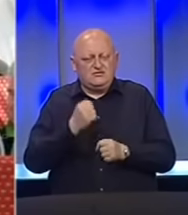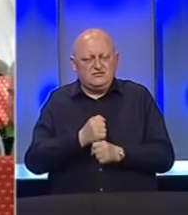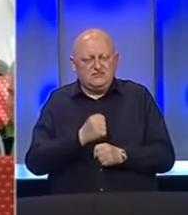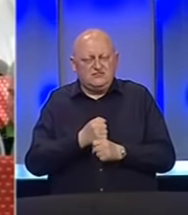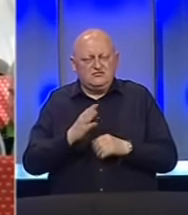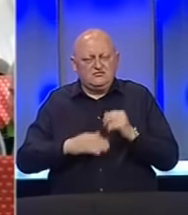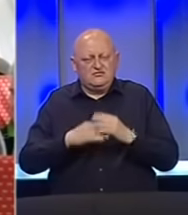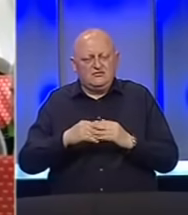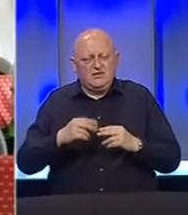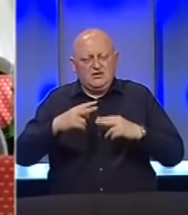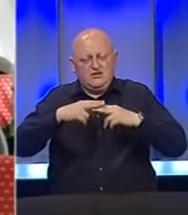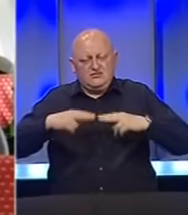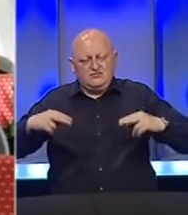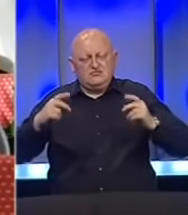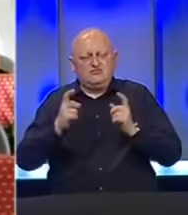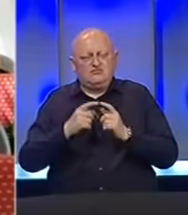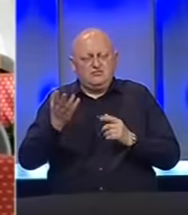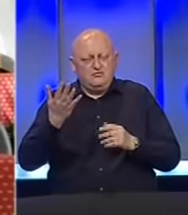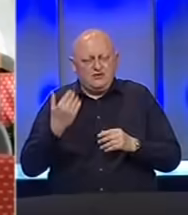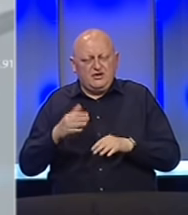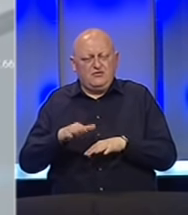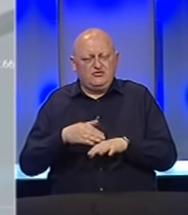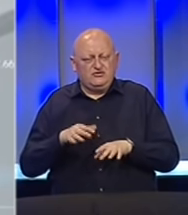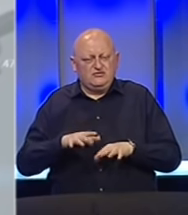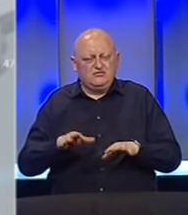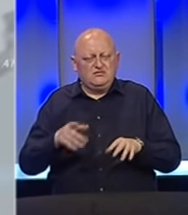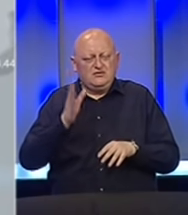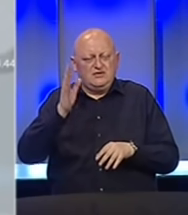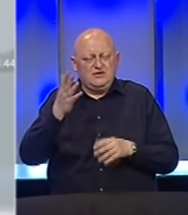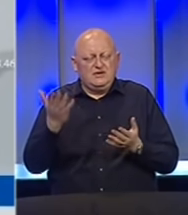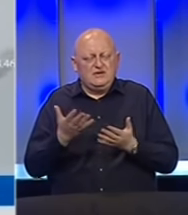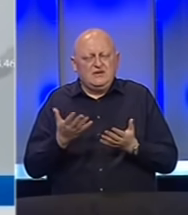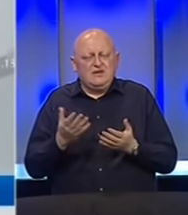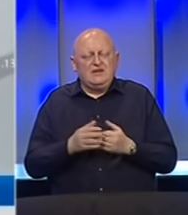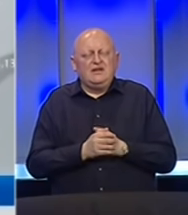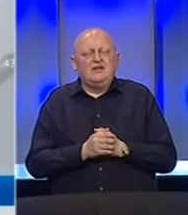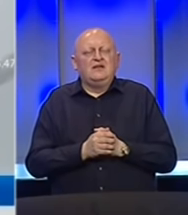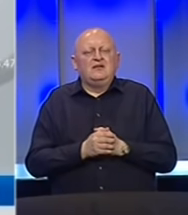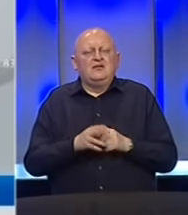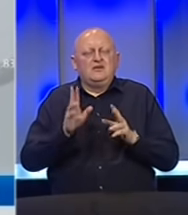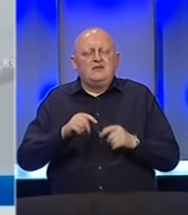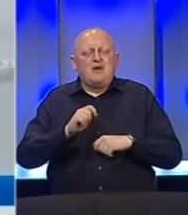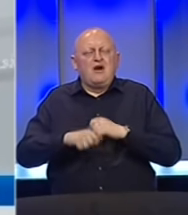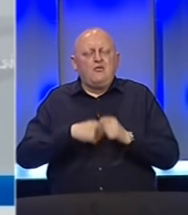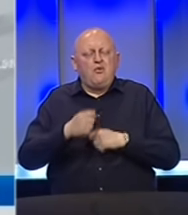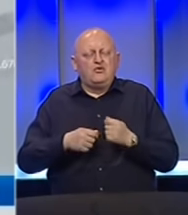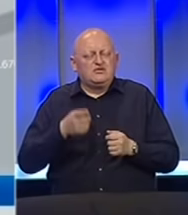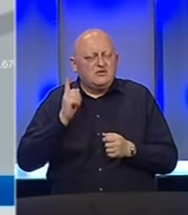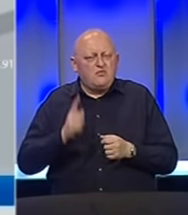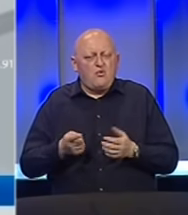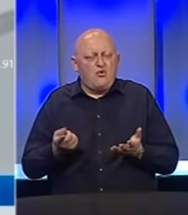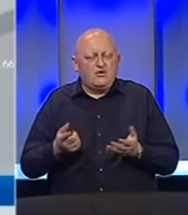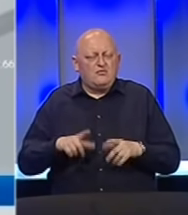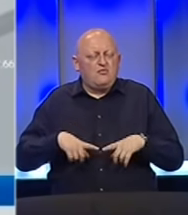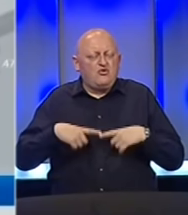radove na izgradnji dalekovoda započete prije pandemije. Ide se tamo gdje se ima posla. Moramo